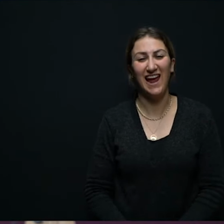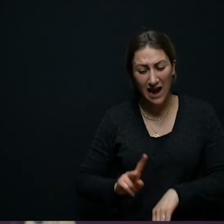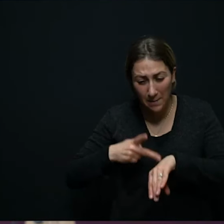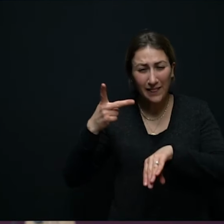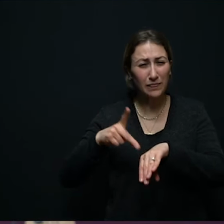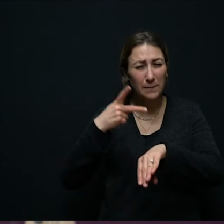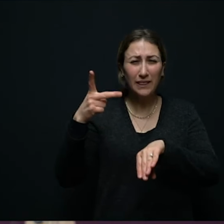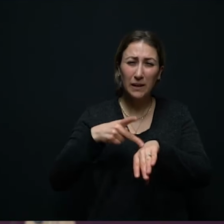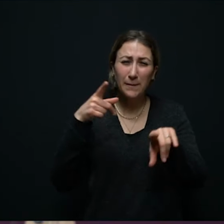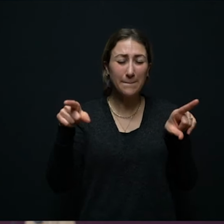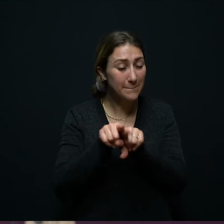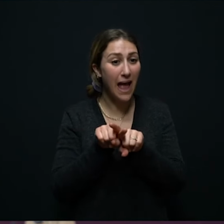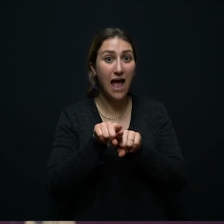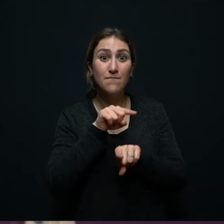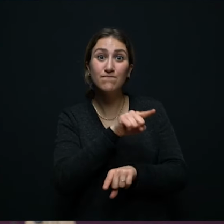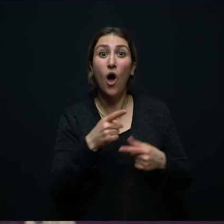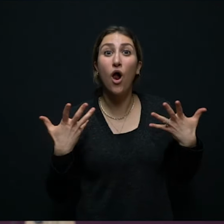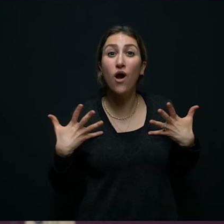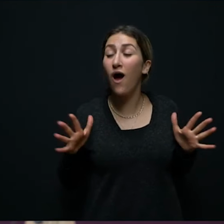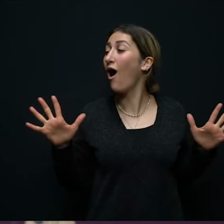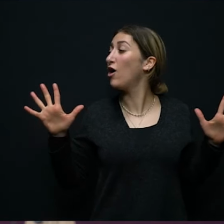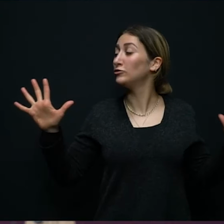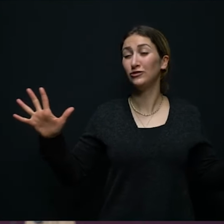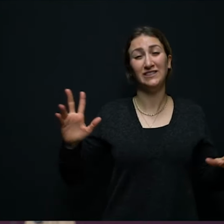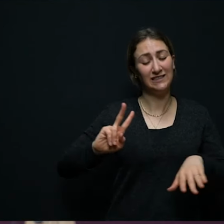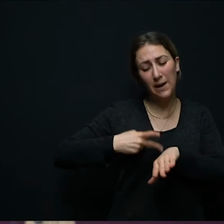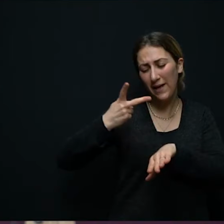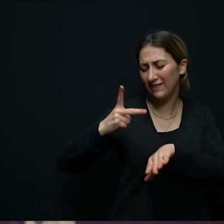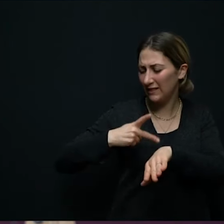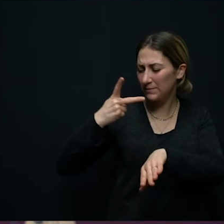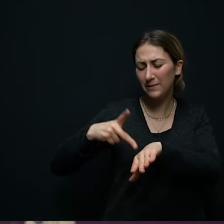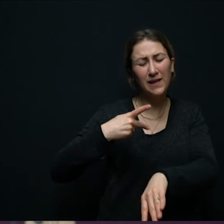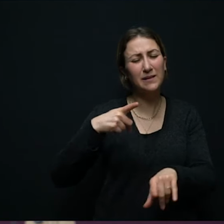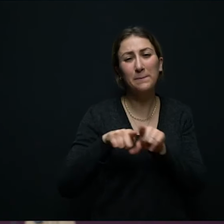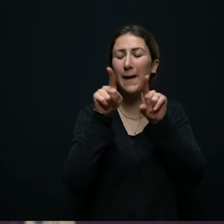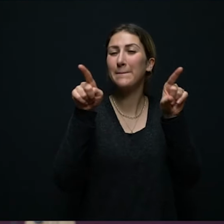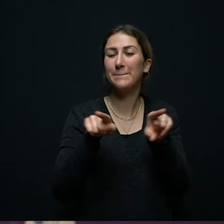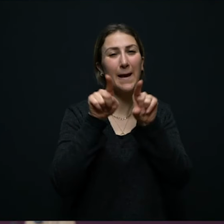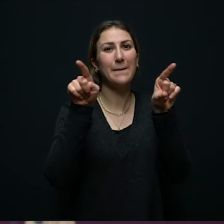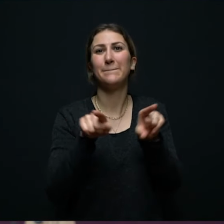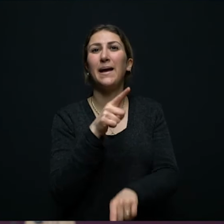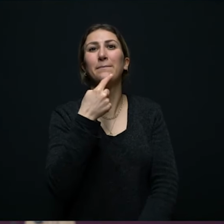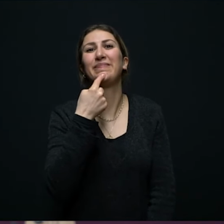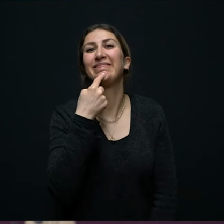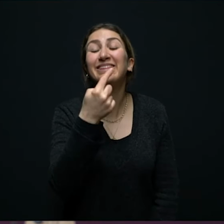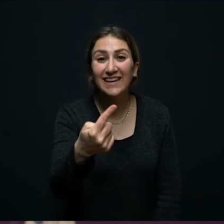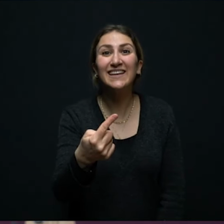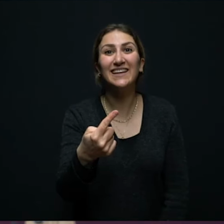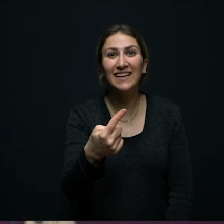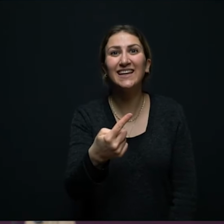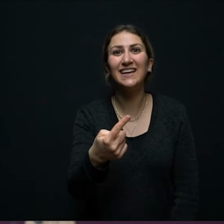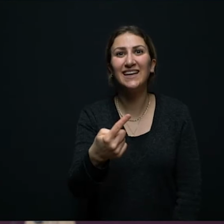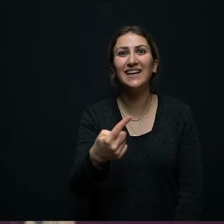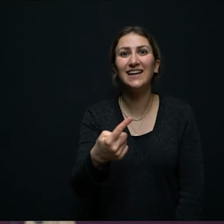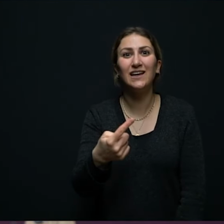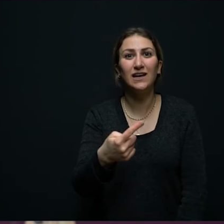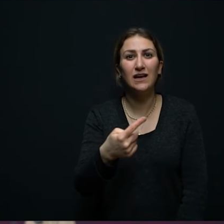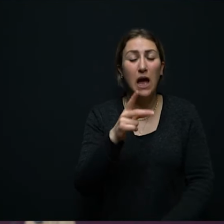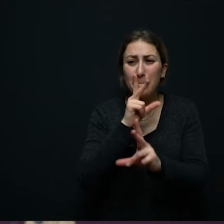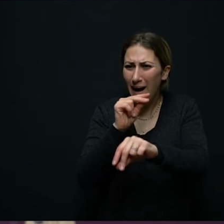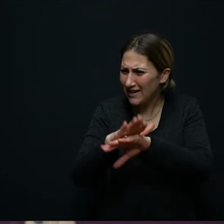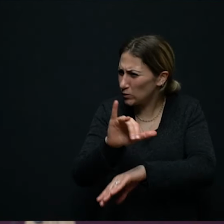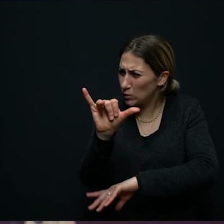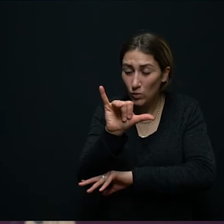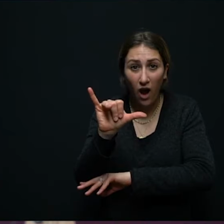sans cesse jour et nuit ils sont en train de parler de la sainteté de